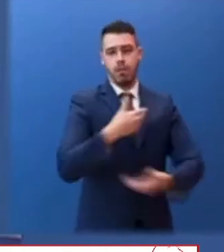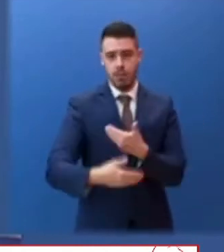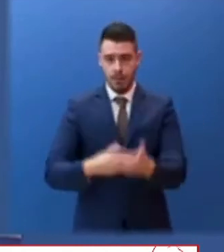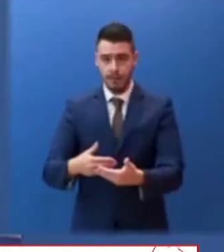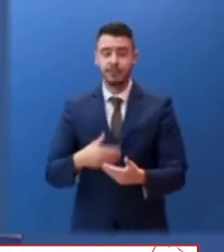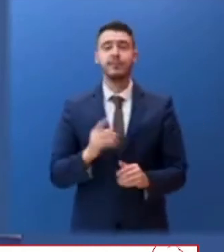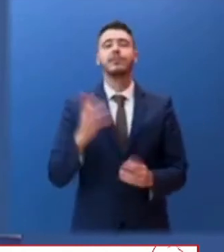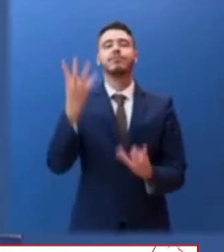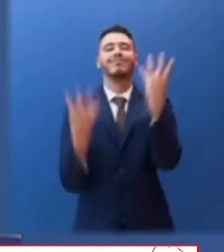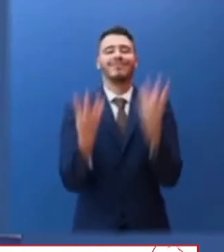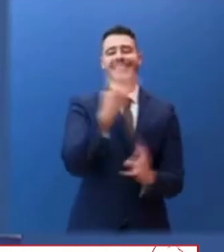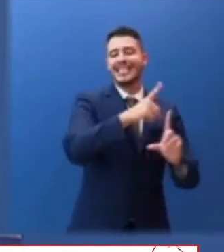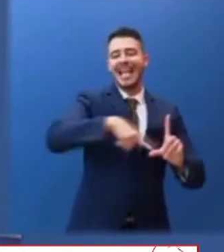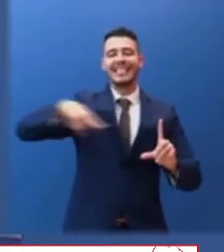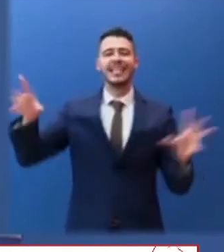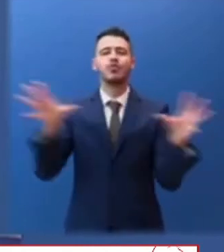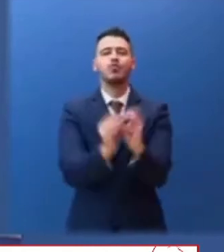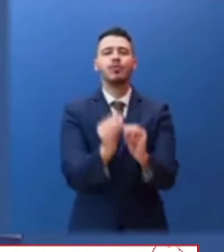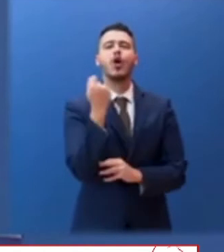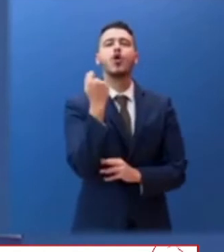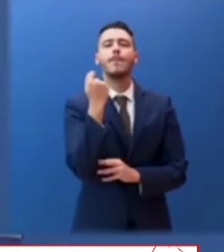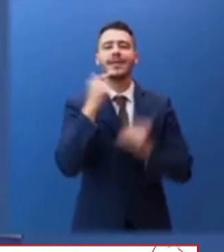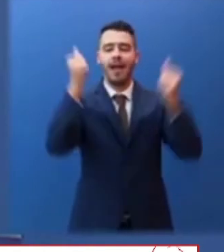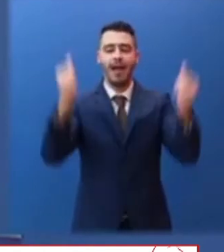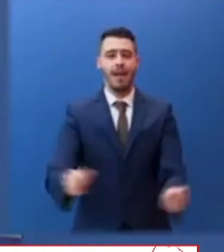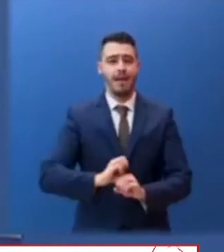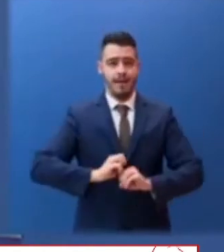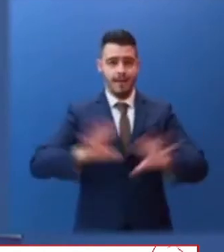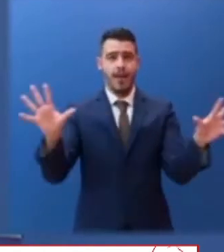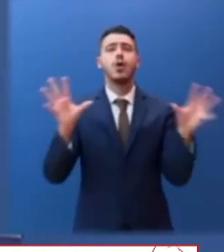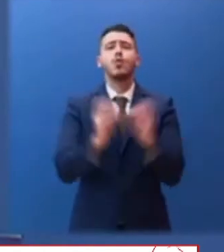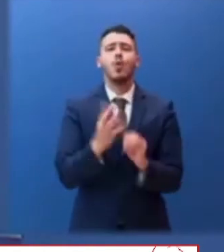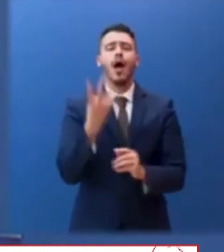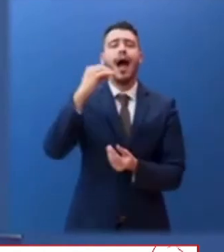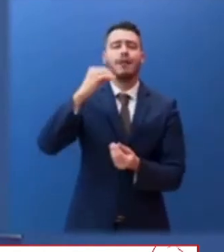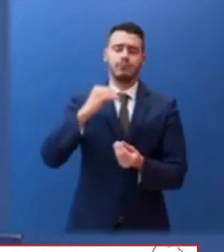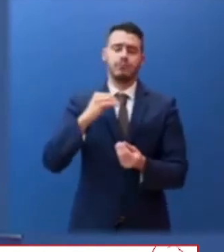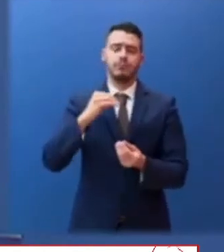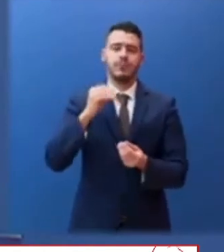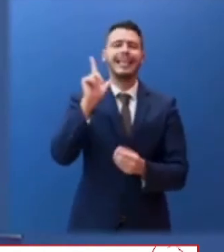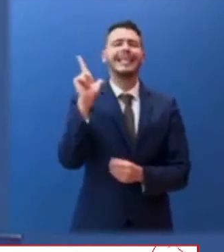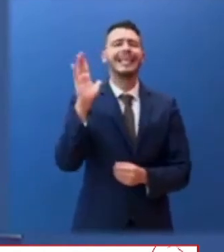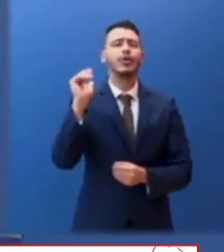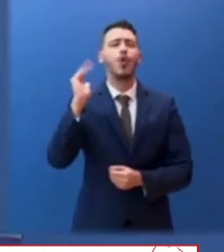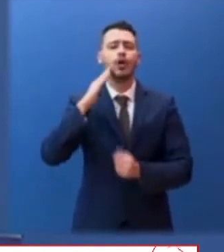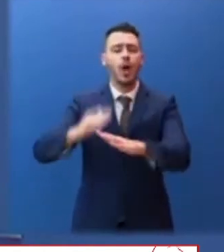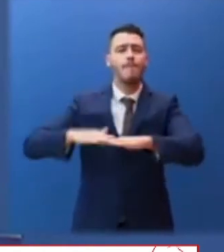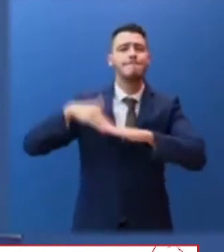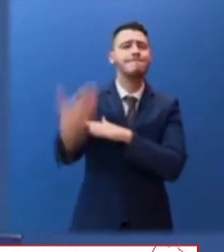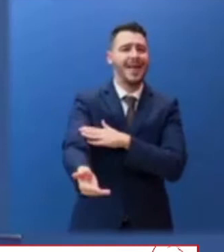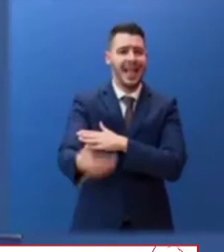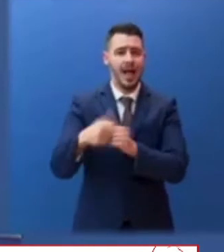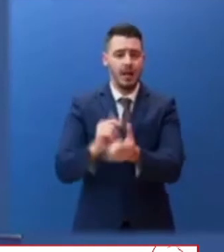τρίμηνο αναδεικνύουν τόσο τη δυναμική που είχε αναπτύξει η ελληνική οικονομία πριν την οικονομική